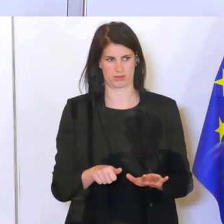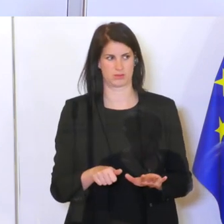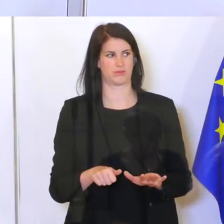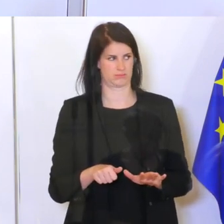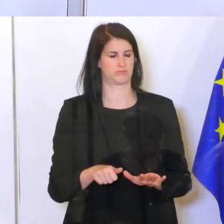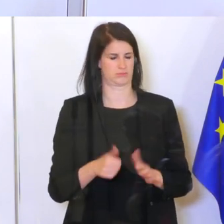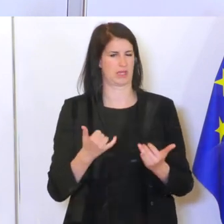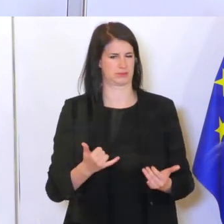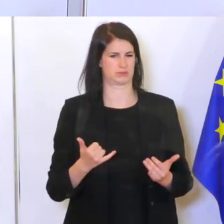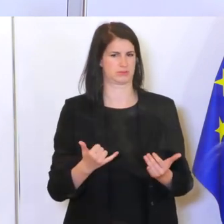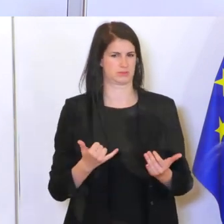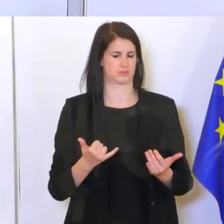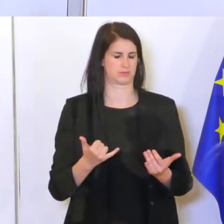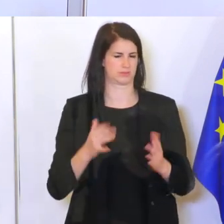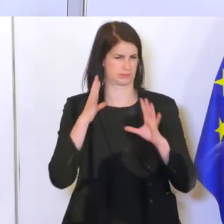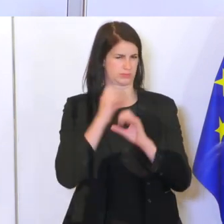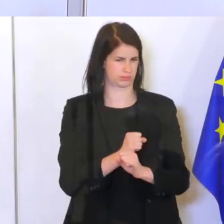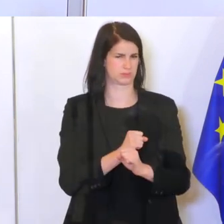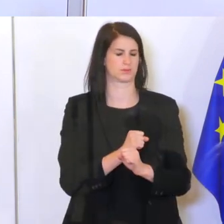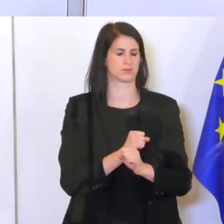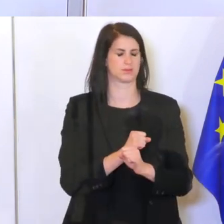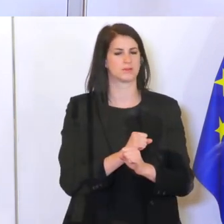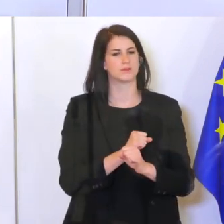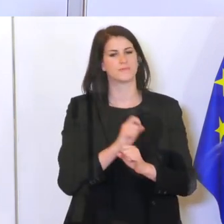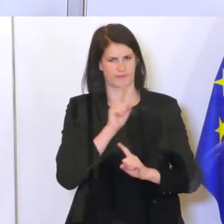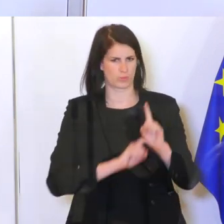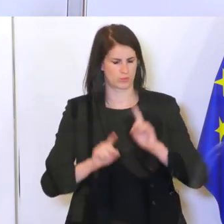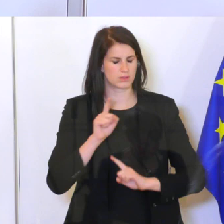anzuvisieren, anzusetzen, anzuberaumen zeitlich und das heißt